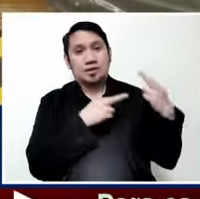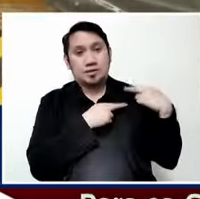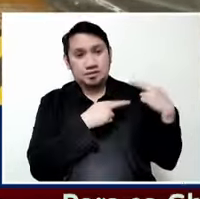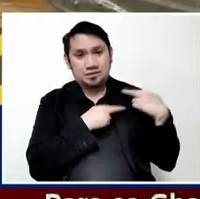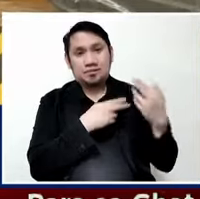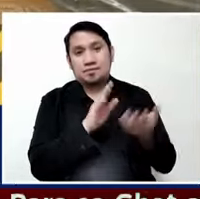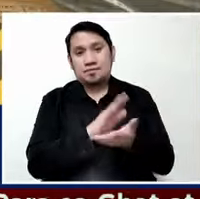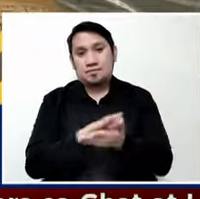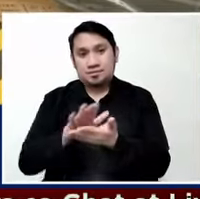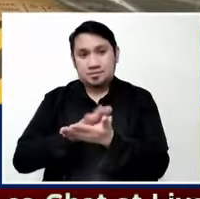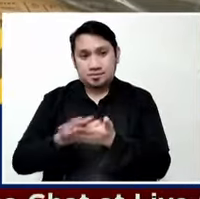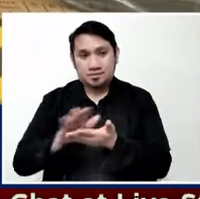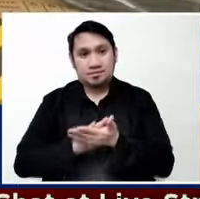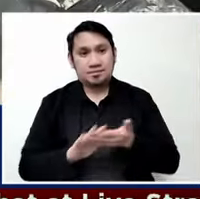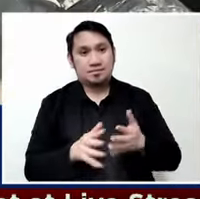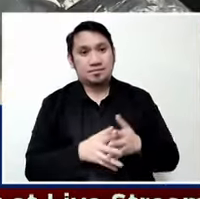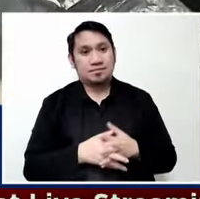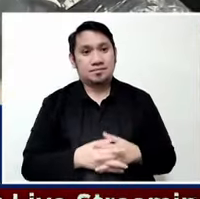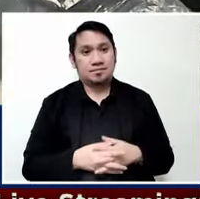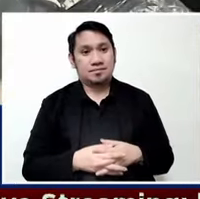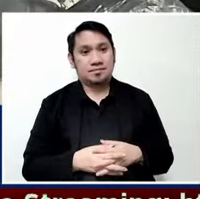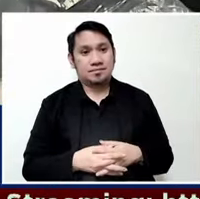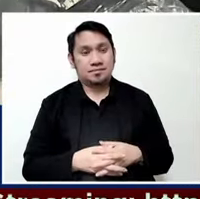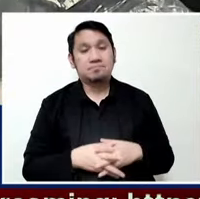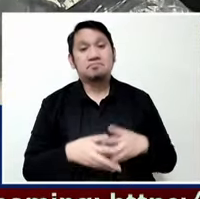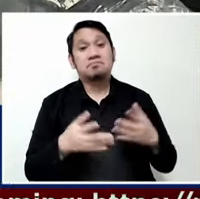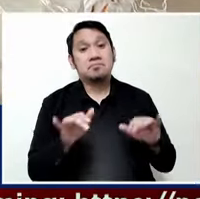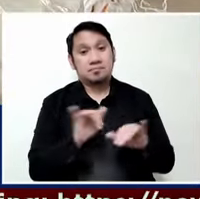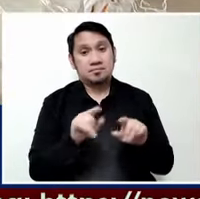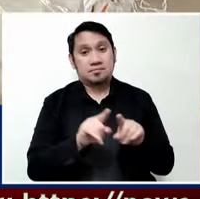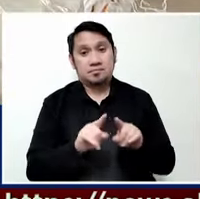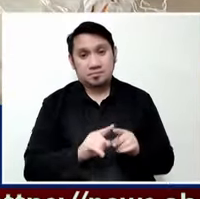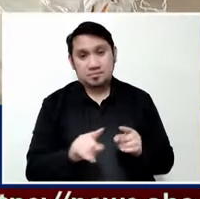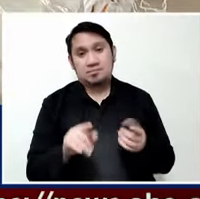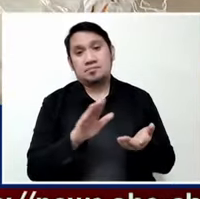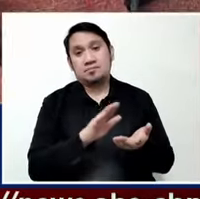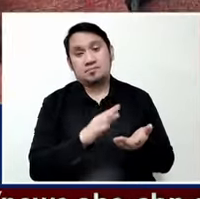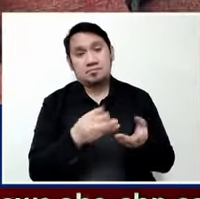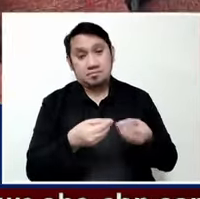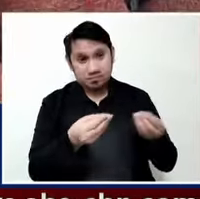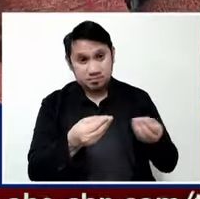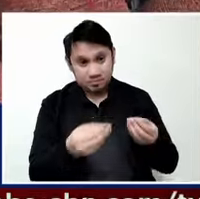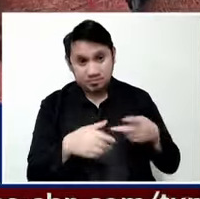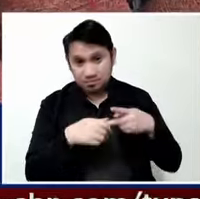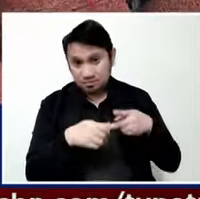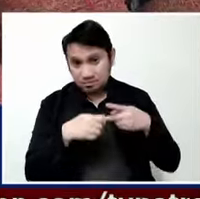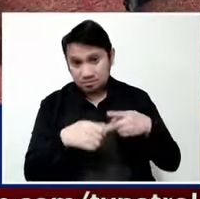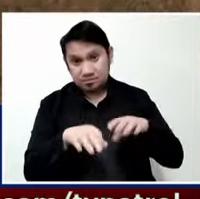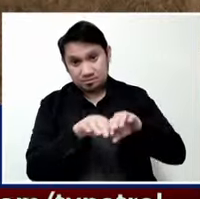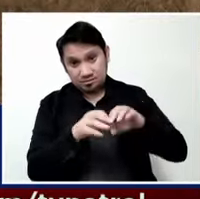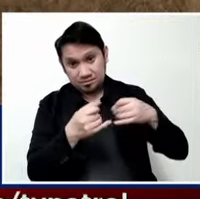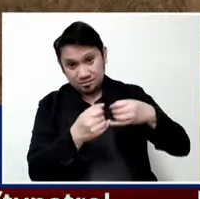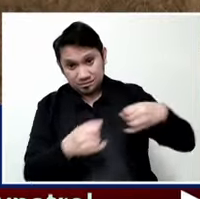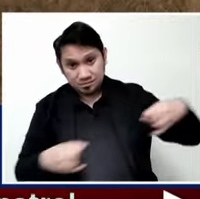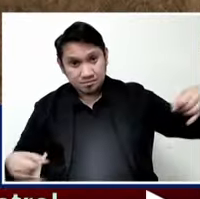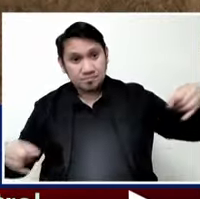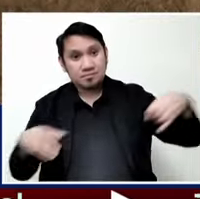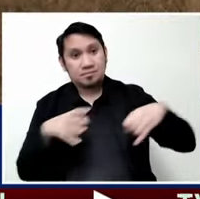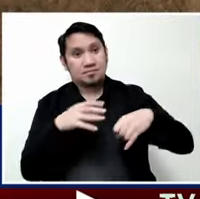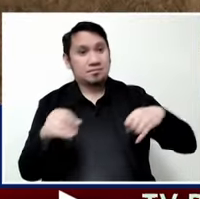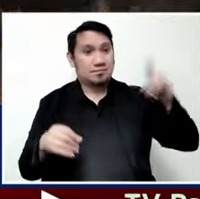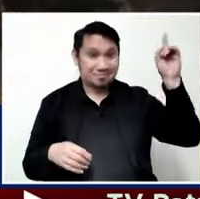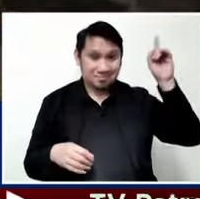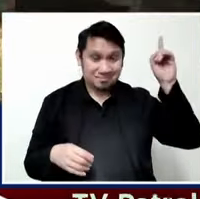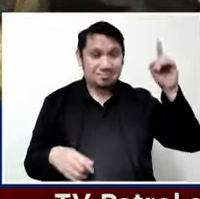ng Bungabong, Pola at Nauhan. Namahagi rin ng mga nylon, plastic containers at spill boom fabrication para makatulong